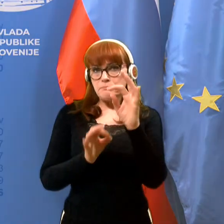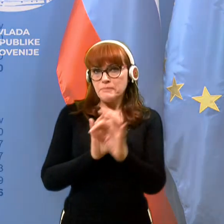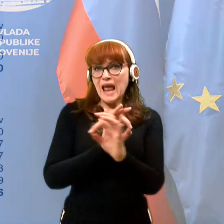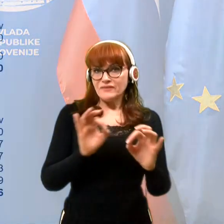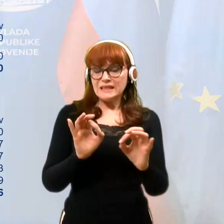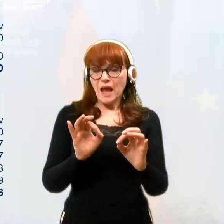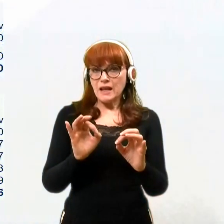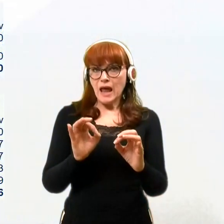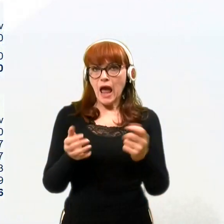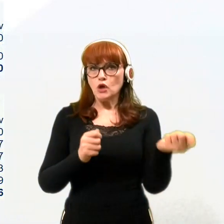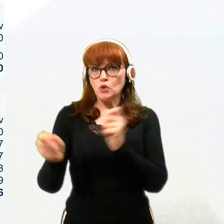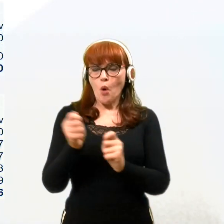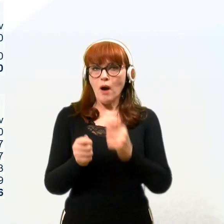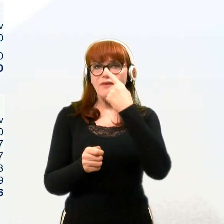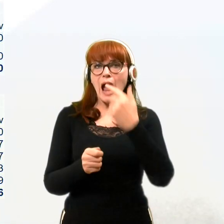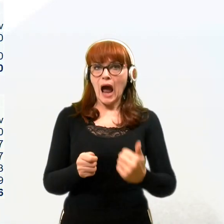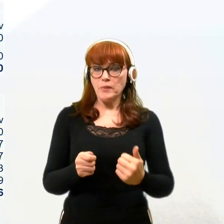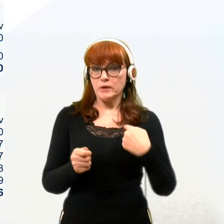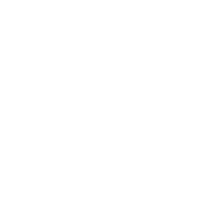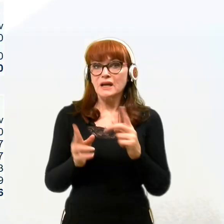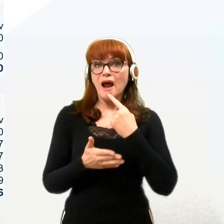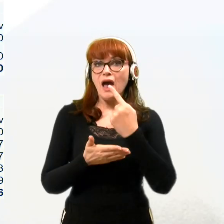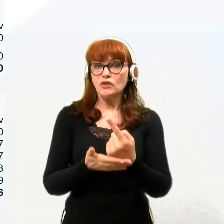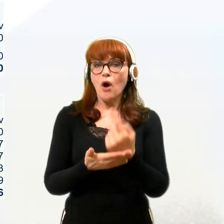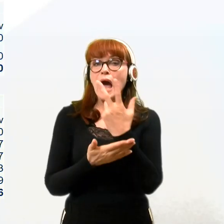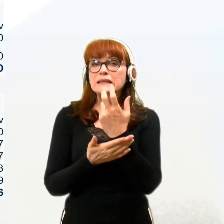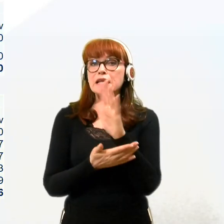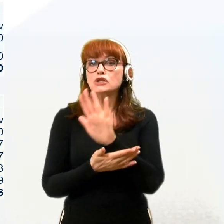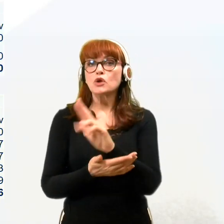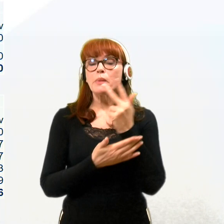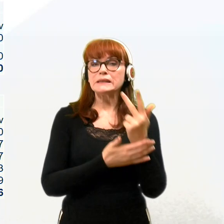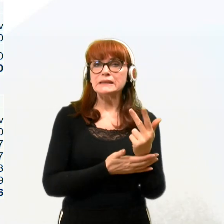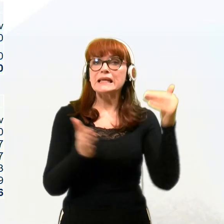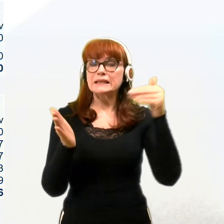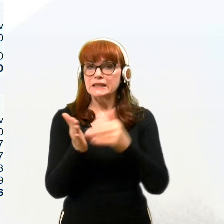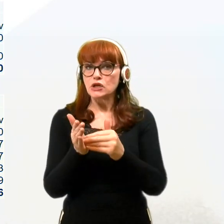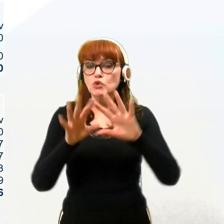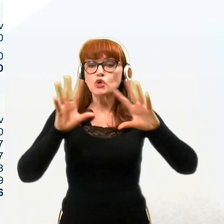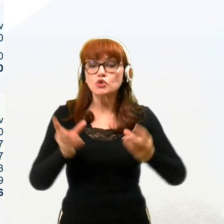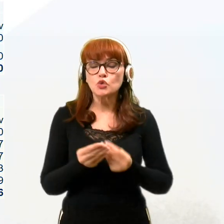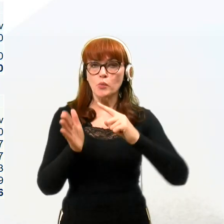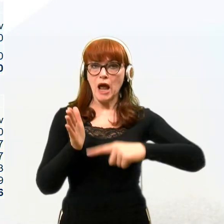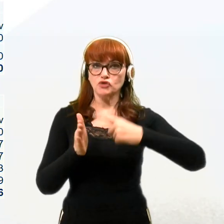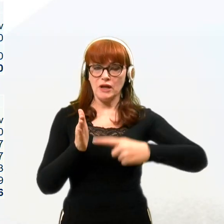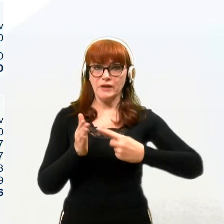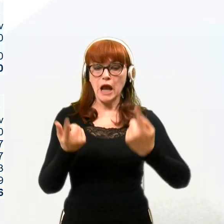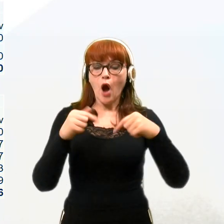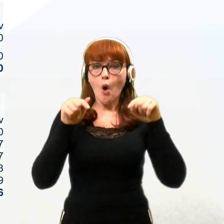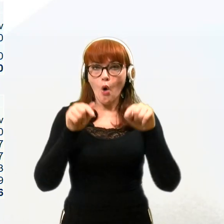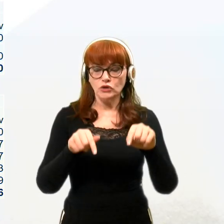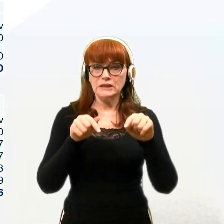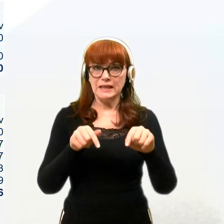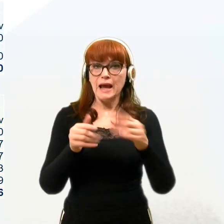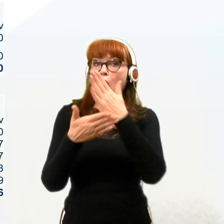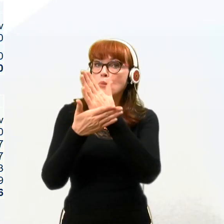aprilu, mogoče kar pokažemo tole, kako te številke izgledajo, 335 tisoč je skupna številka. Od tega